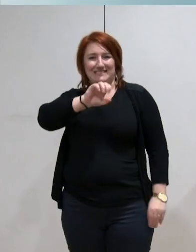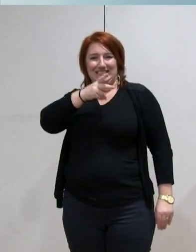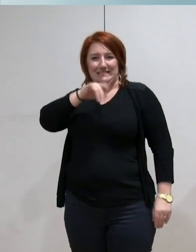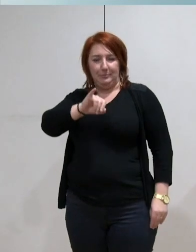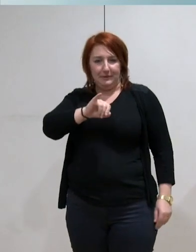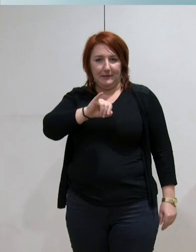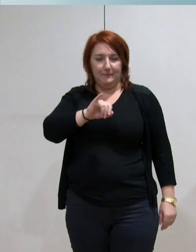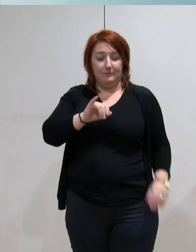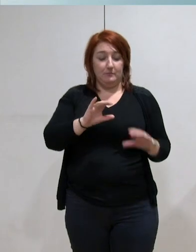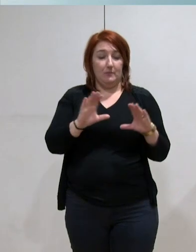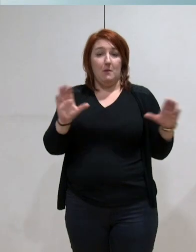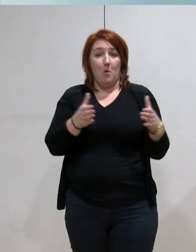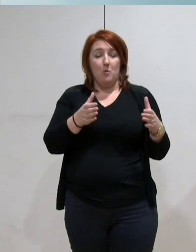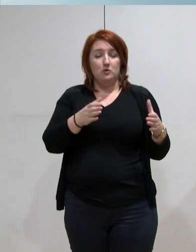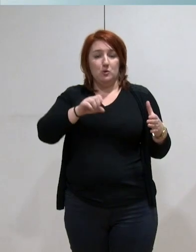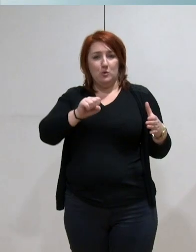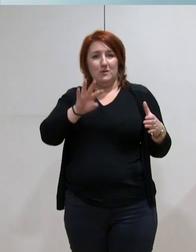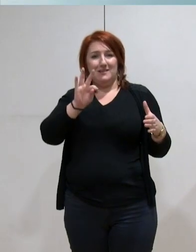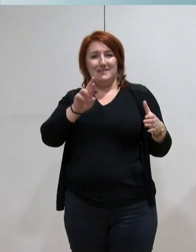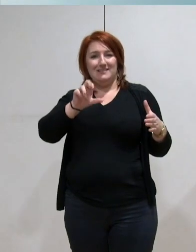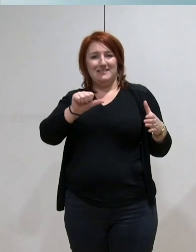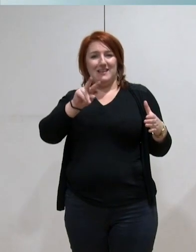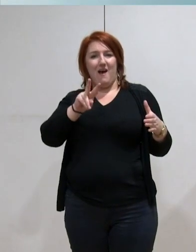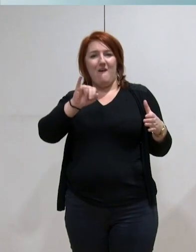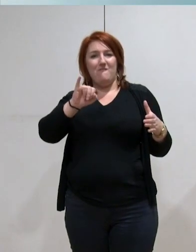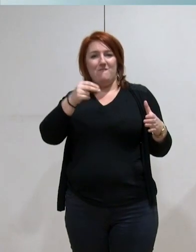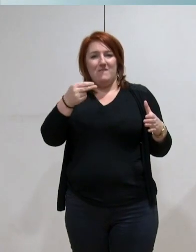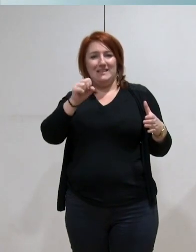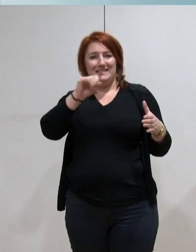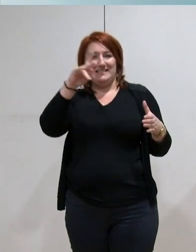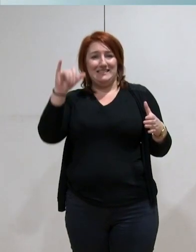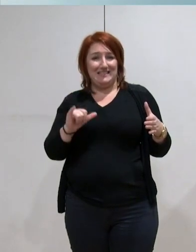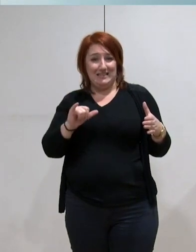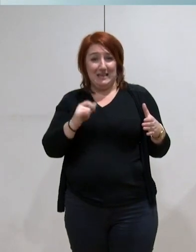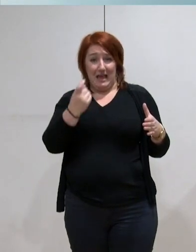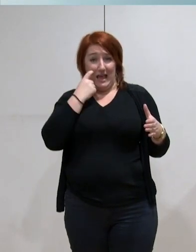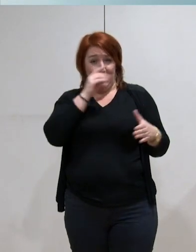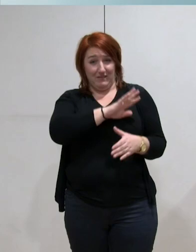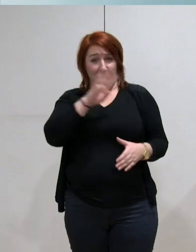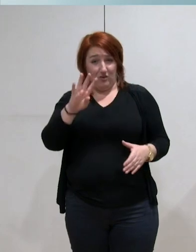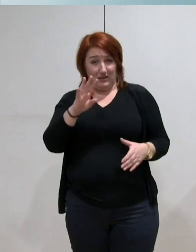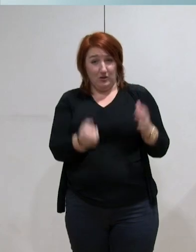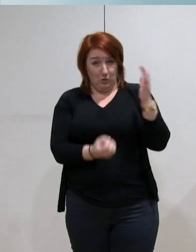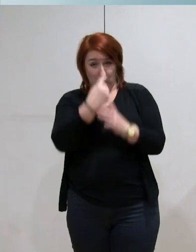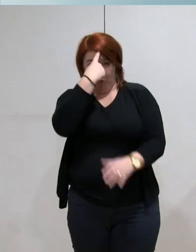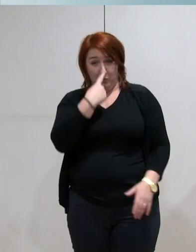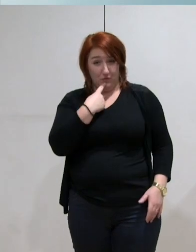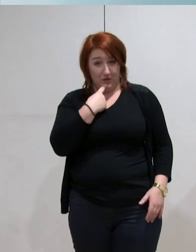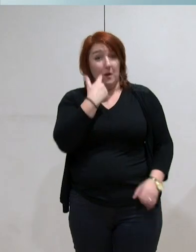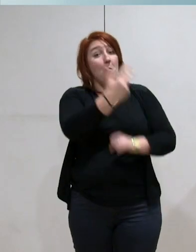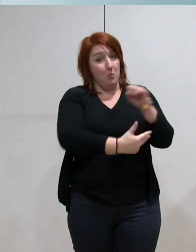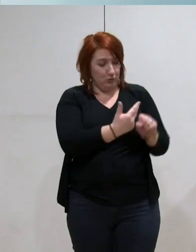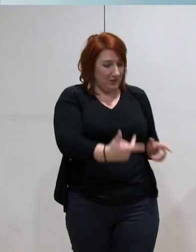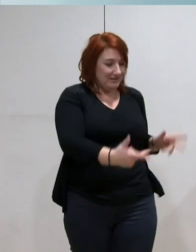la promotion Igor Stravinski 44 nouveaux élèves pour 3 années dont quatre en